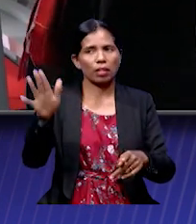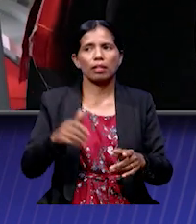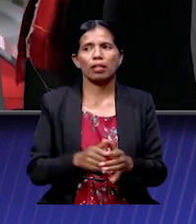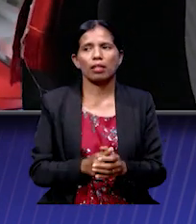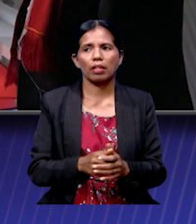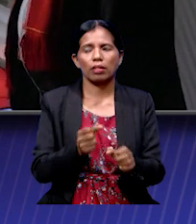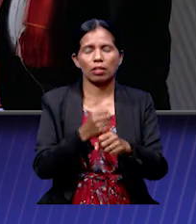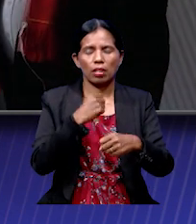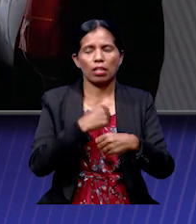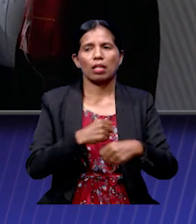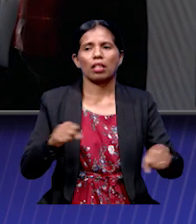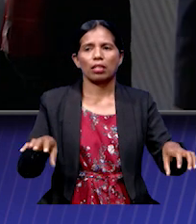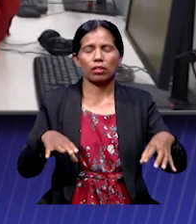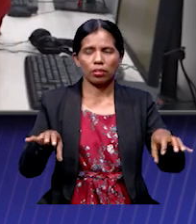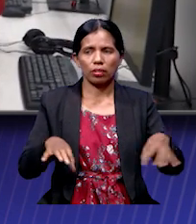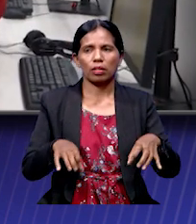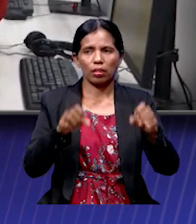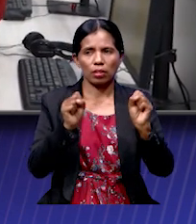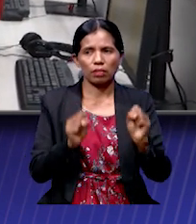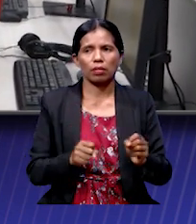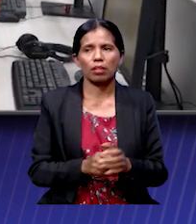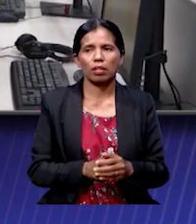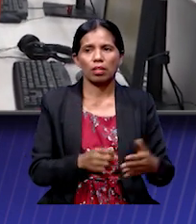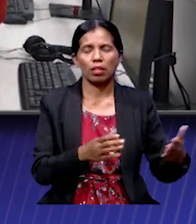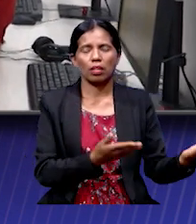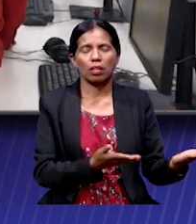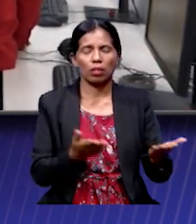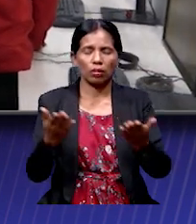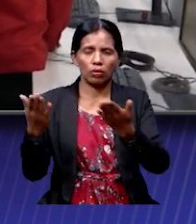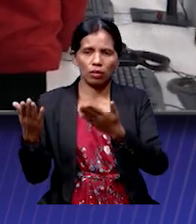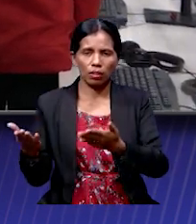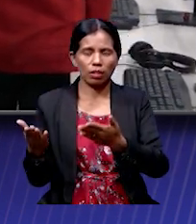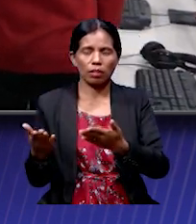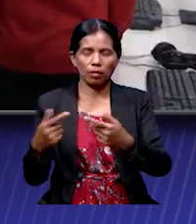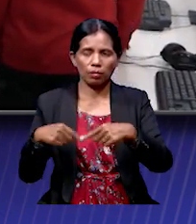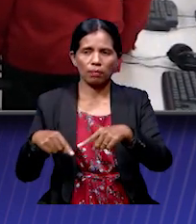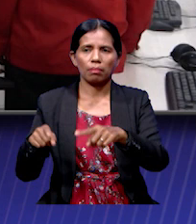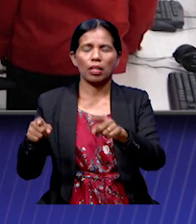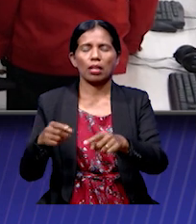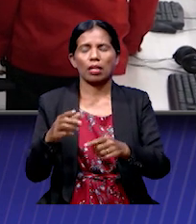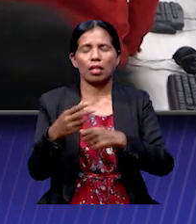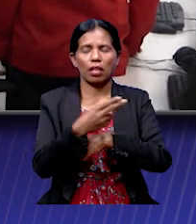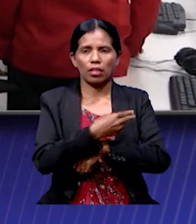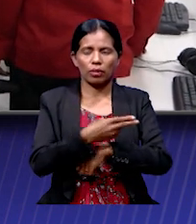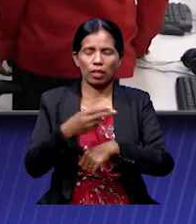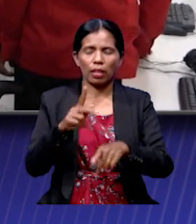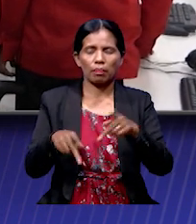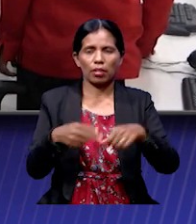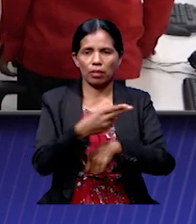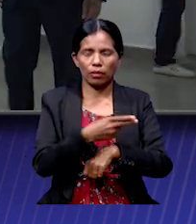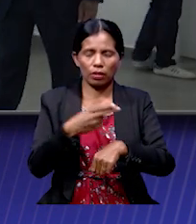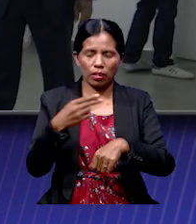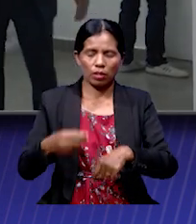Nihalo servisu bapa kartoma lorinya ba iha bapa ba halo